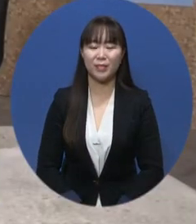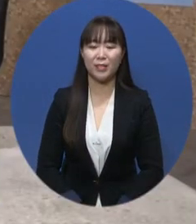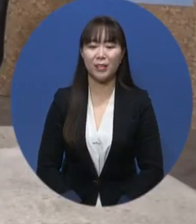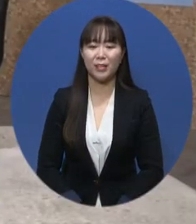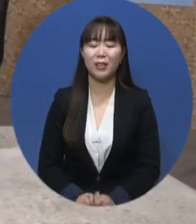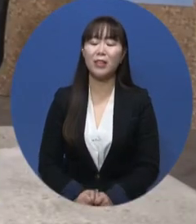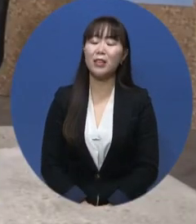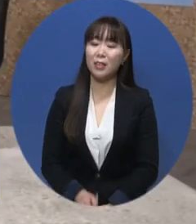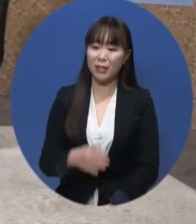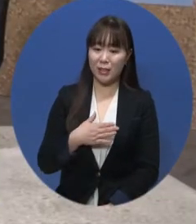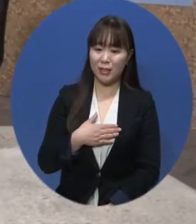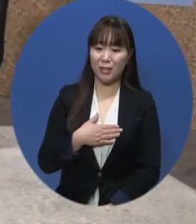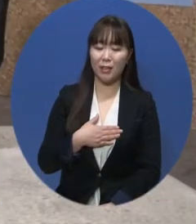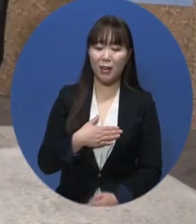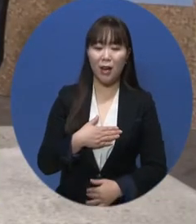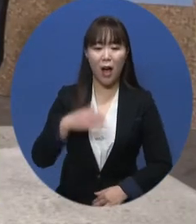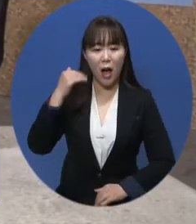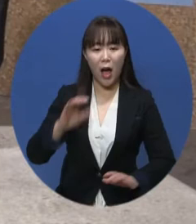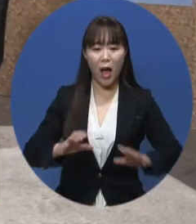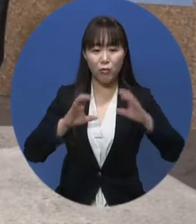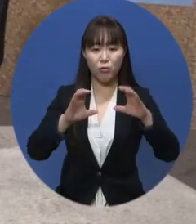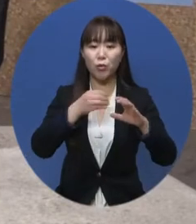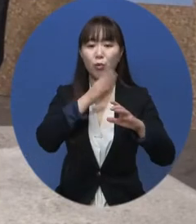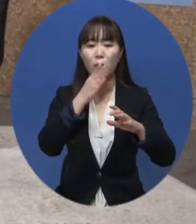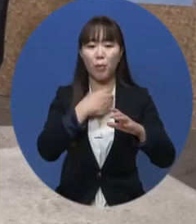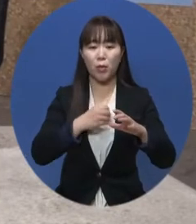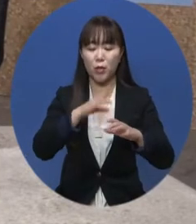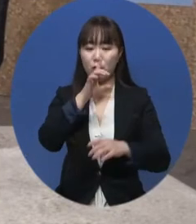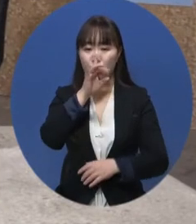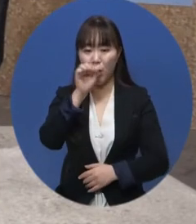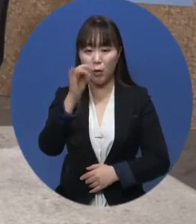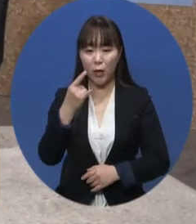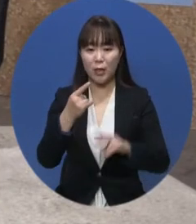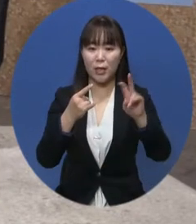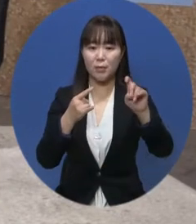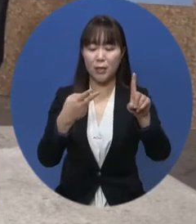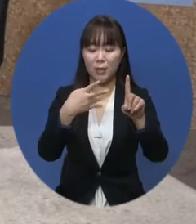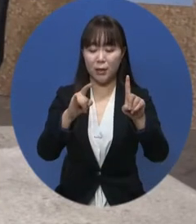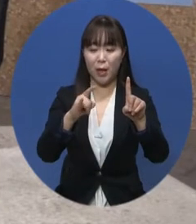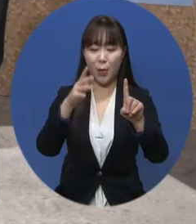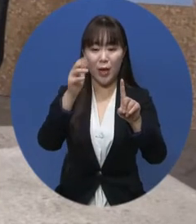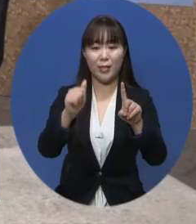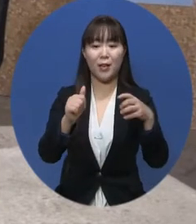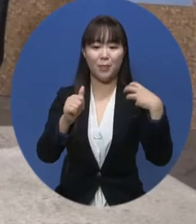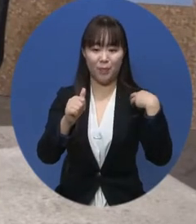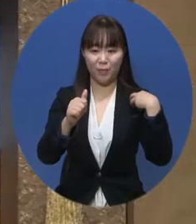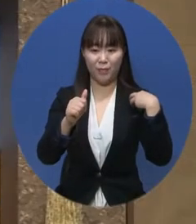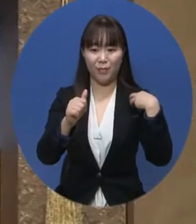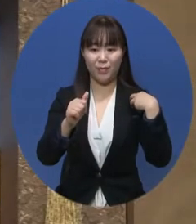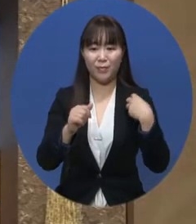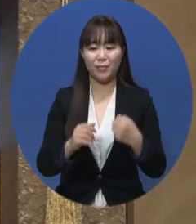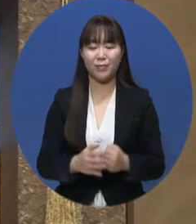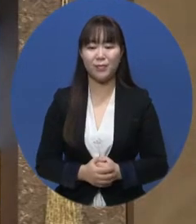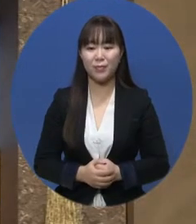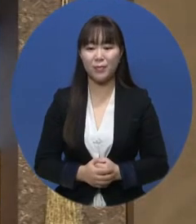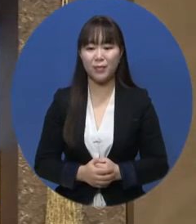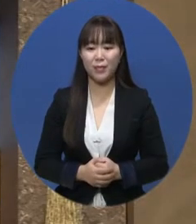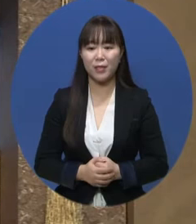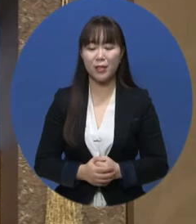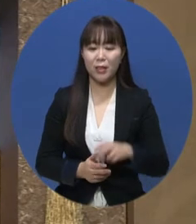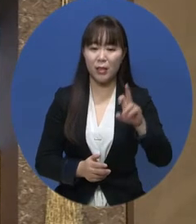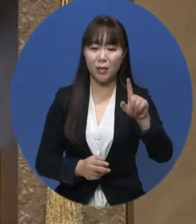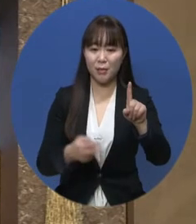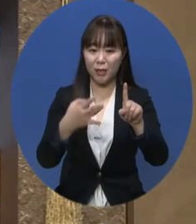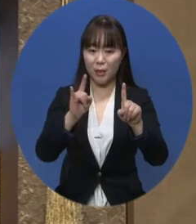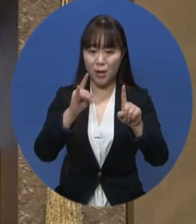제가 저희 한국노인복지중앙의 이제 21대 회장입니다. 네. 21대